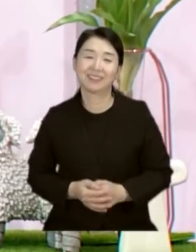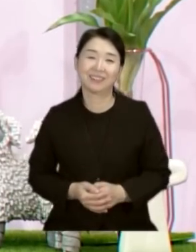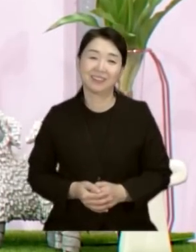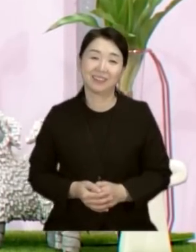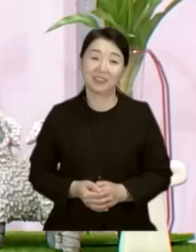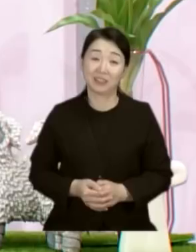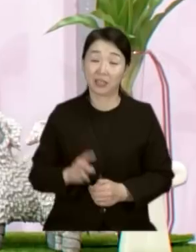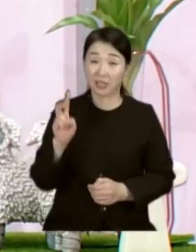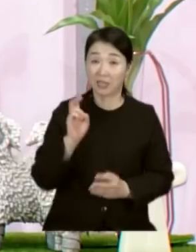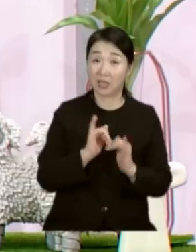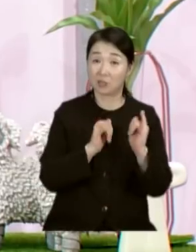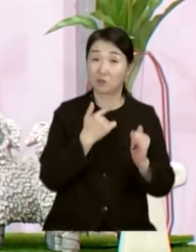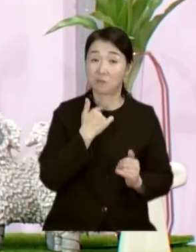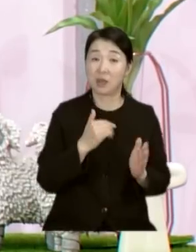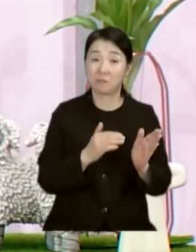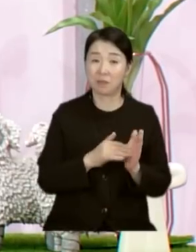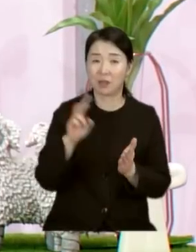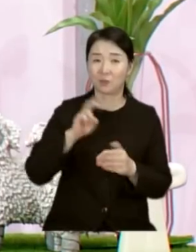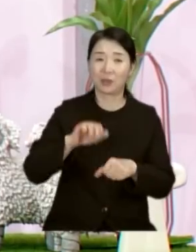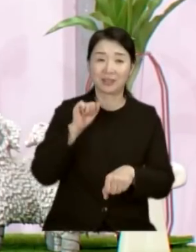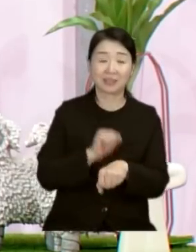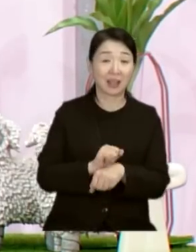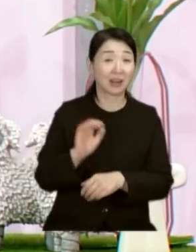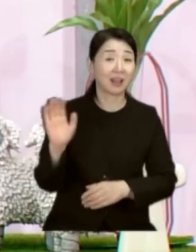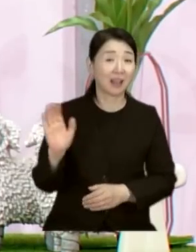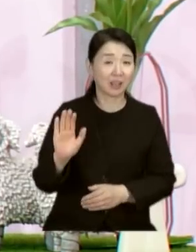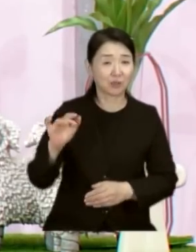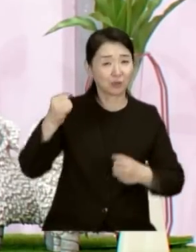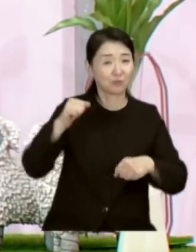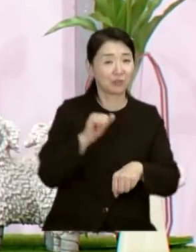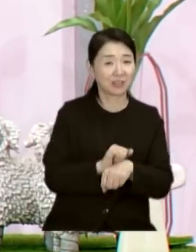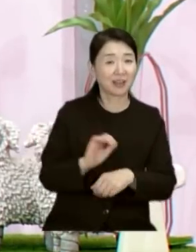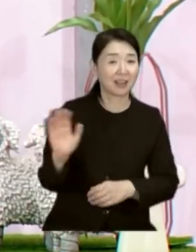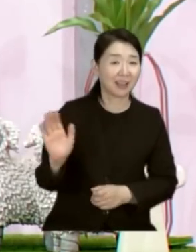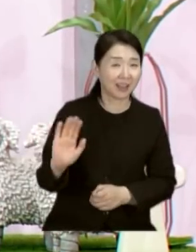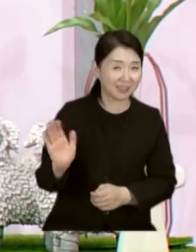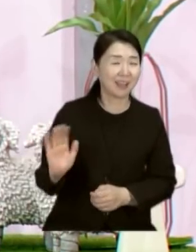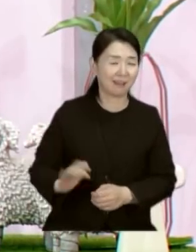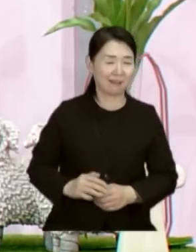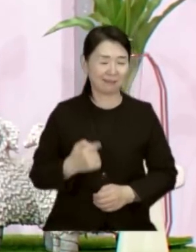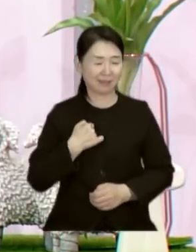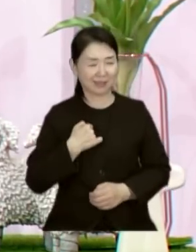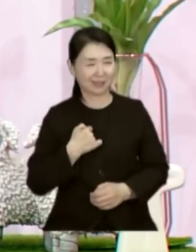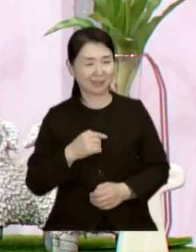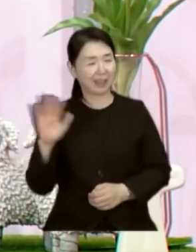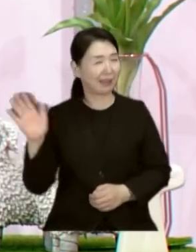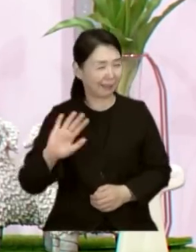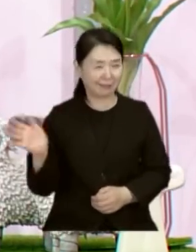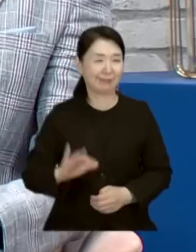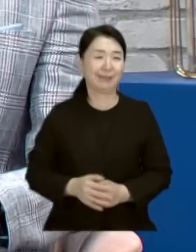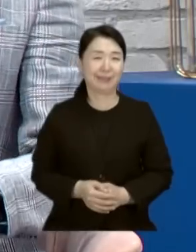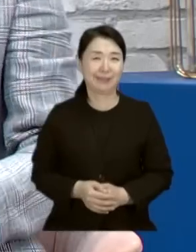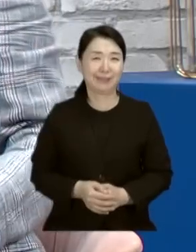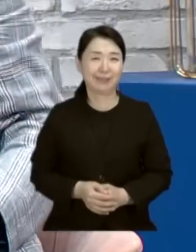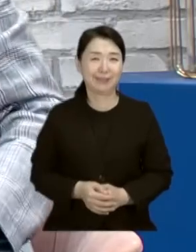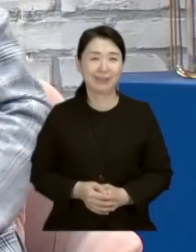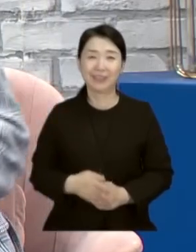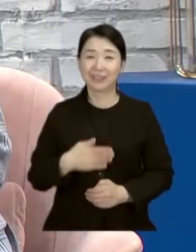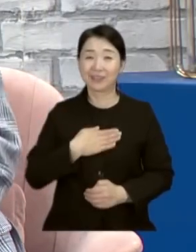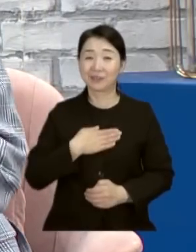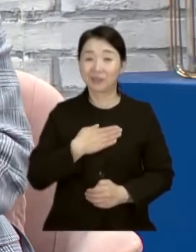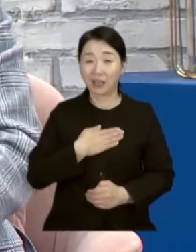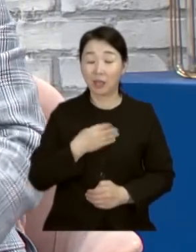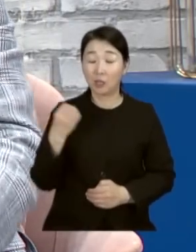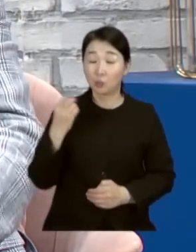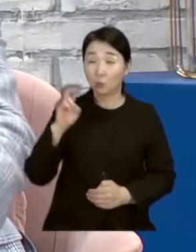아시지만 제가 이제 가수였지만 뭐 노래를 딱히 잘하지도 않았고 춤을 딱히 그렇게 잘 추는 멤버도 아니었어요. 근데 그런